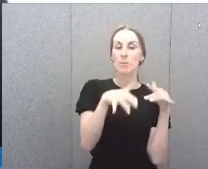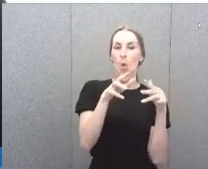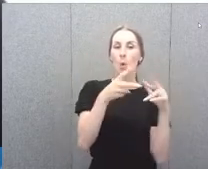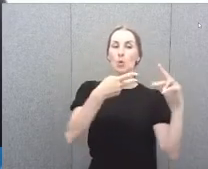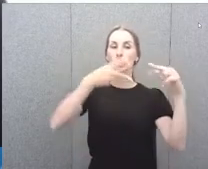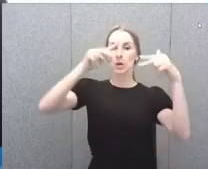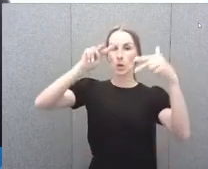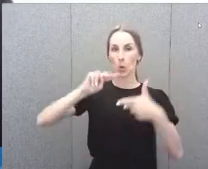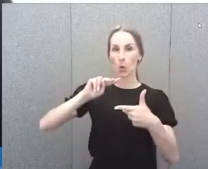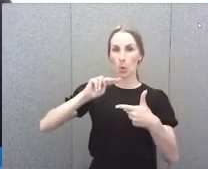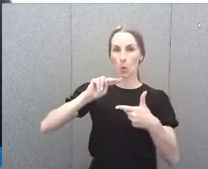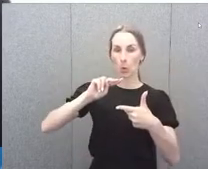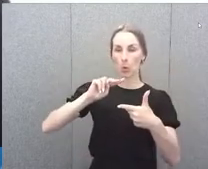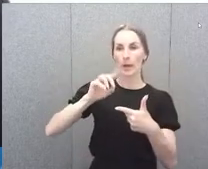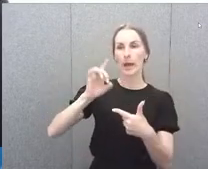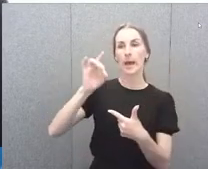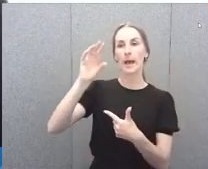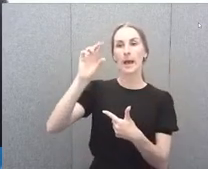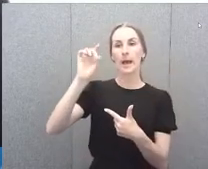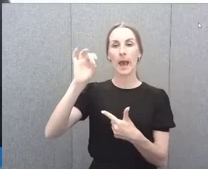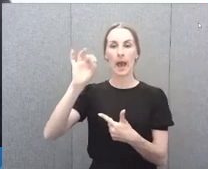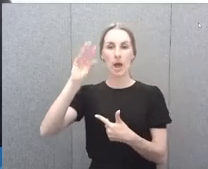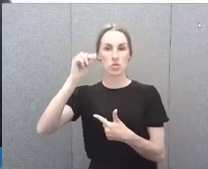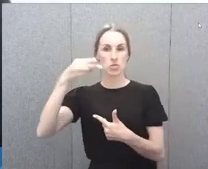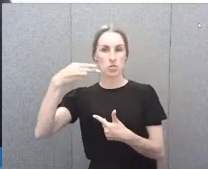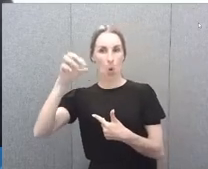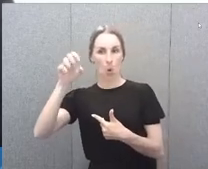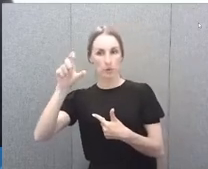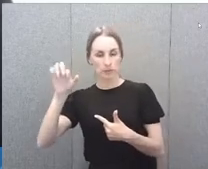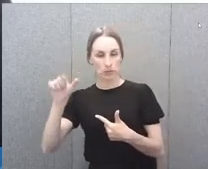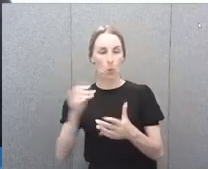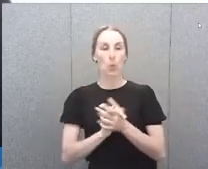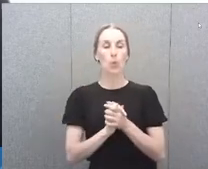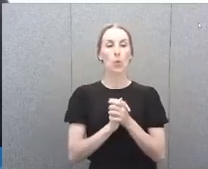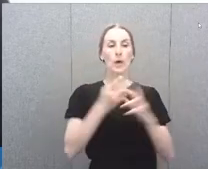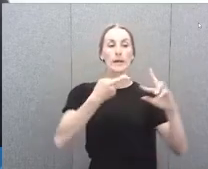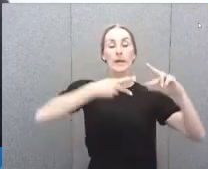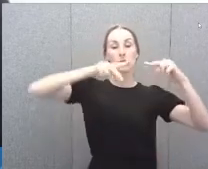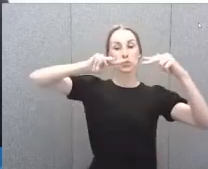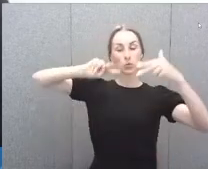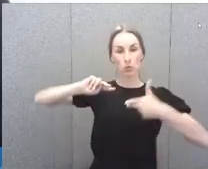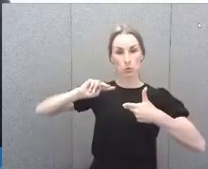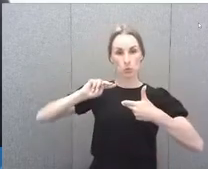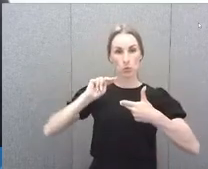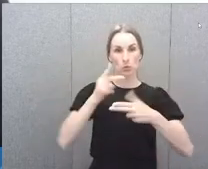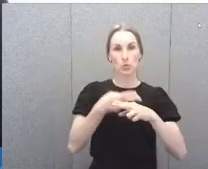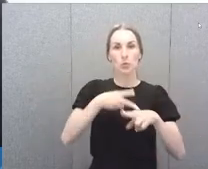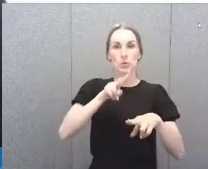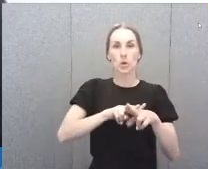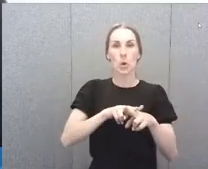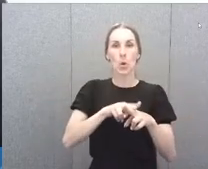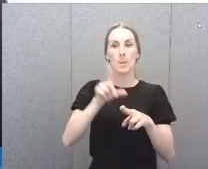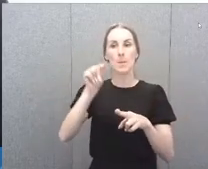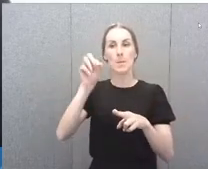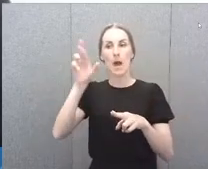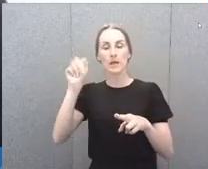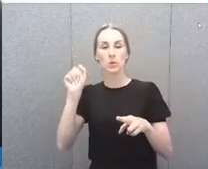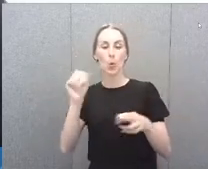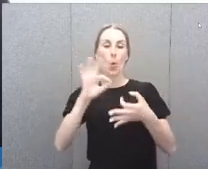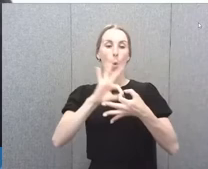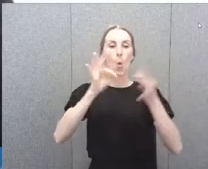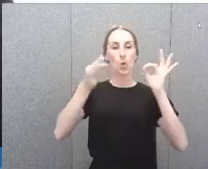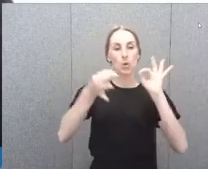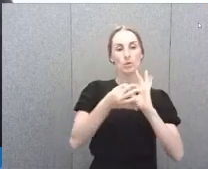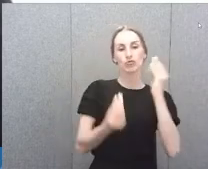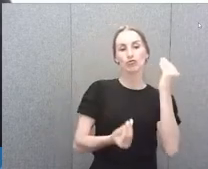она инициировала резолюцию парламента по геноциду уйгуров